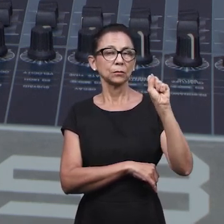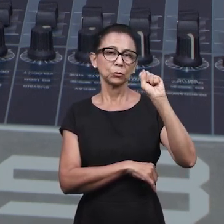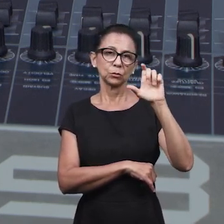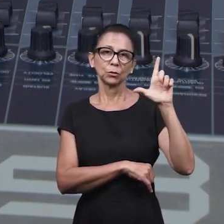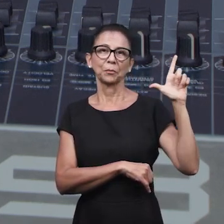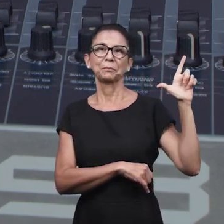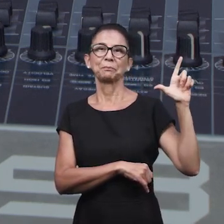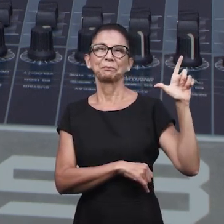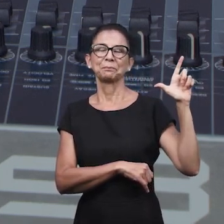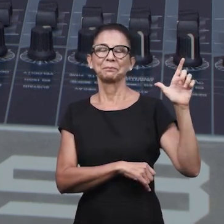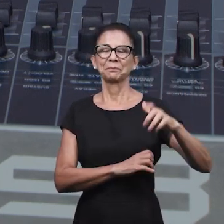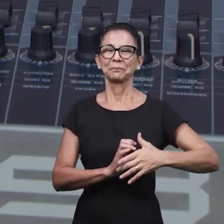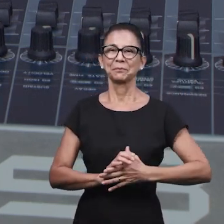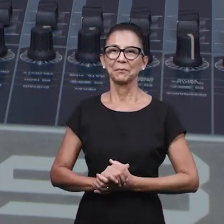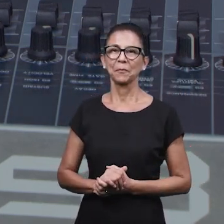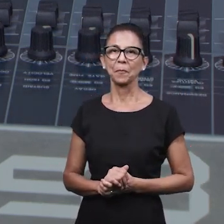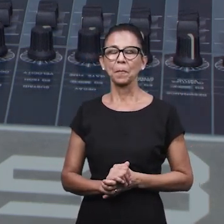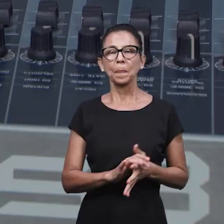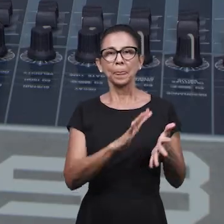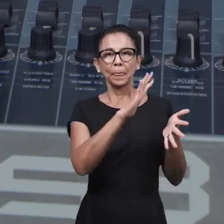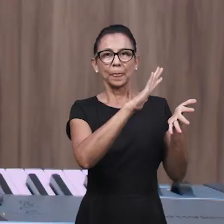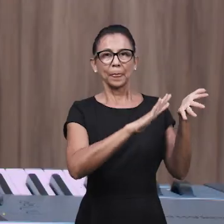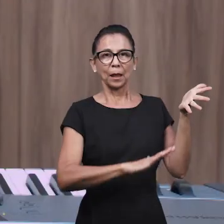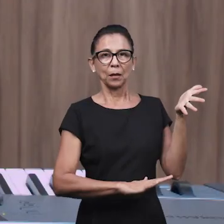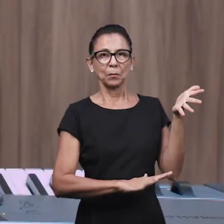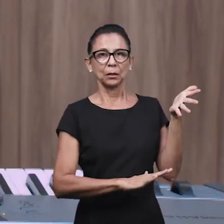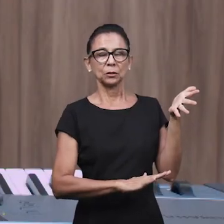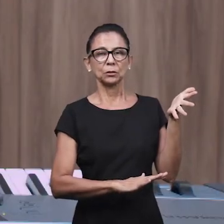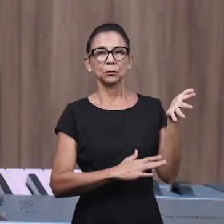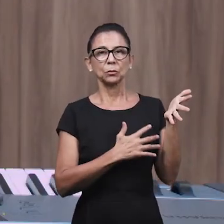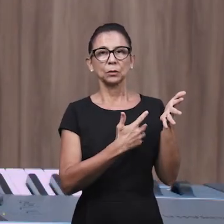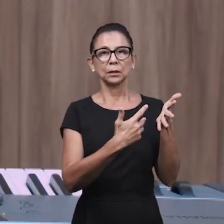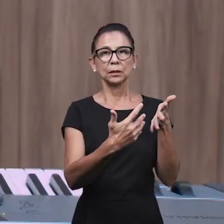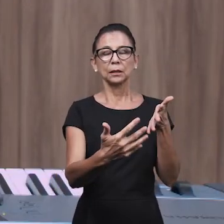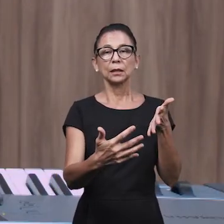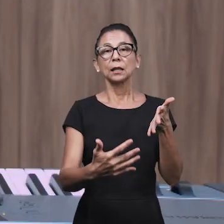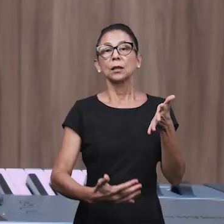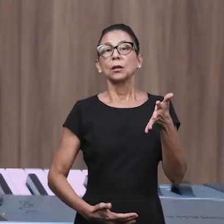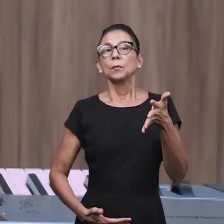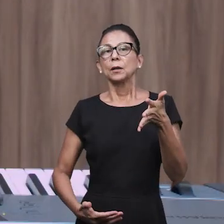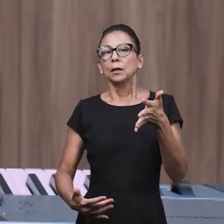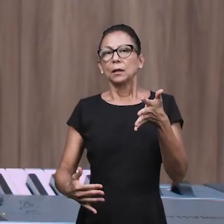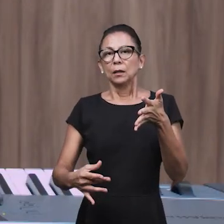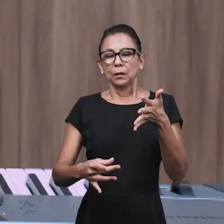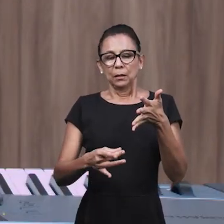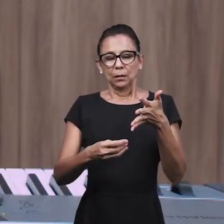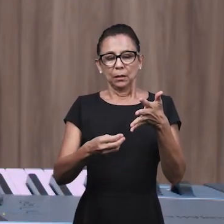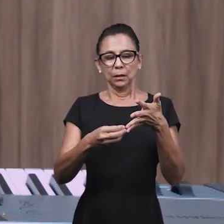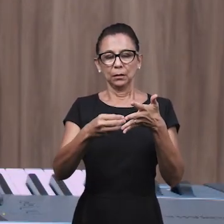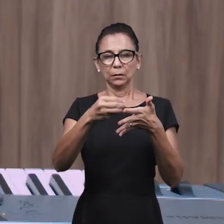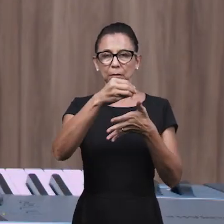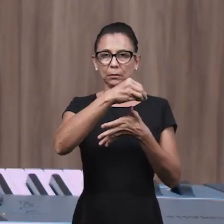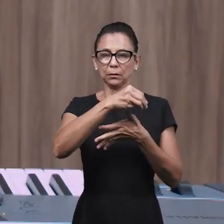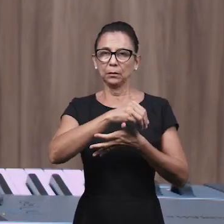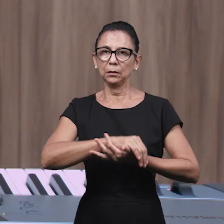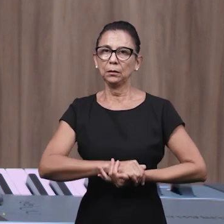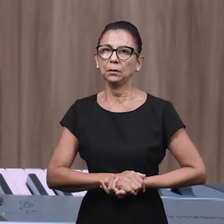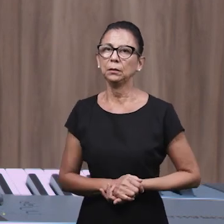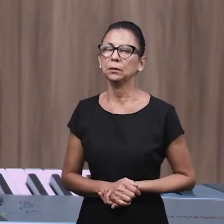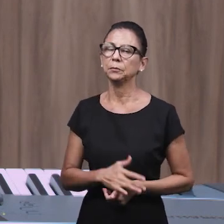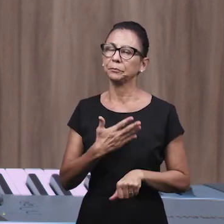Lá e o Sol. Dans notre partition, il y a aussi la gamme qui commence dans la deuxième